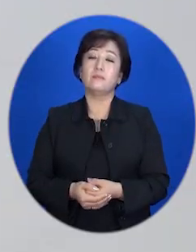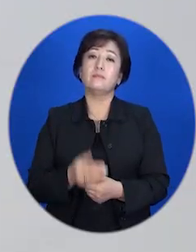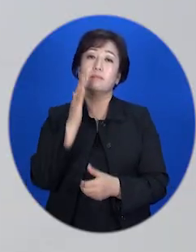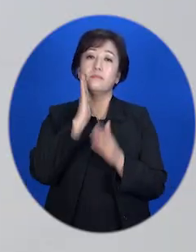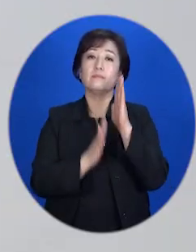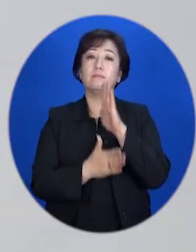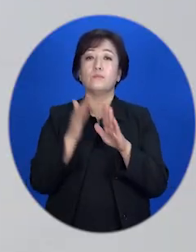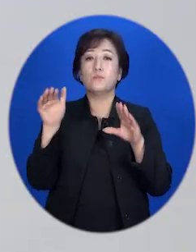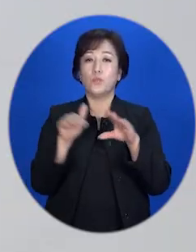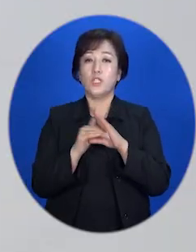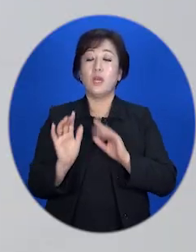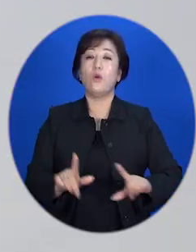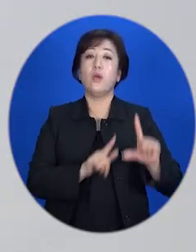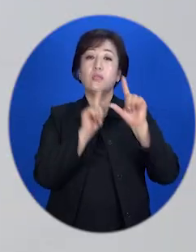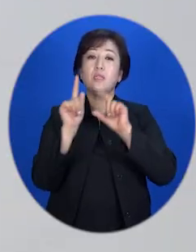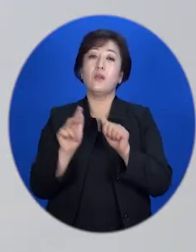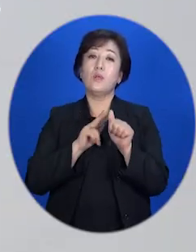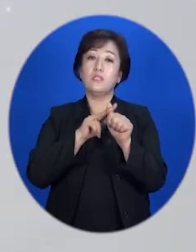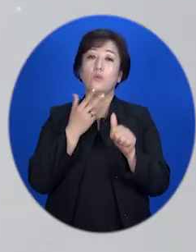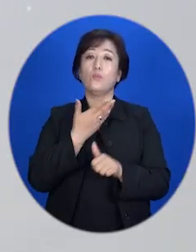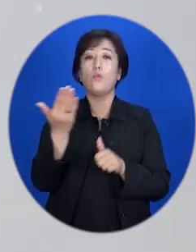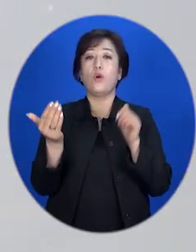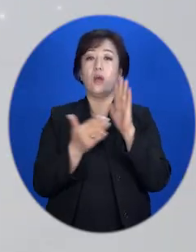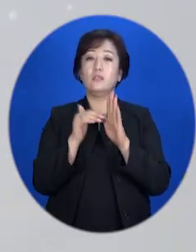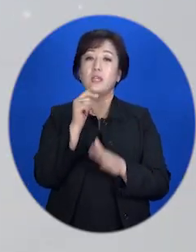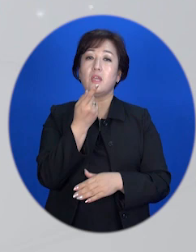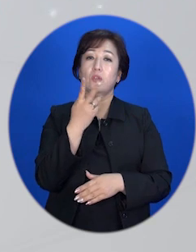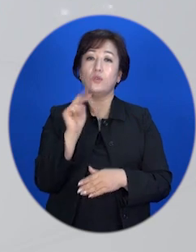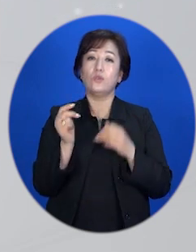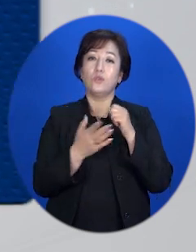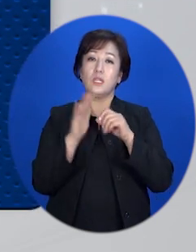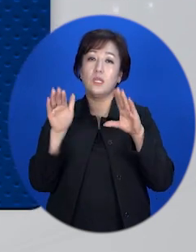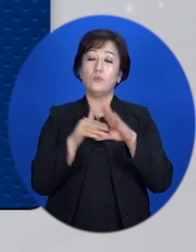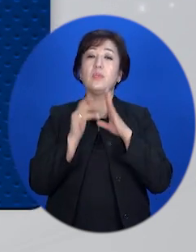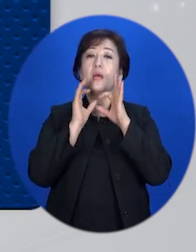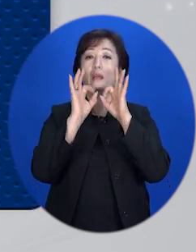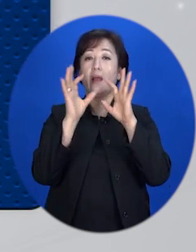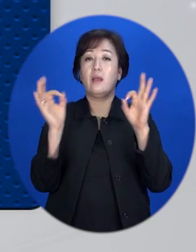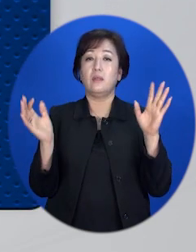울산의 문화와 생활 소식을 알려드리는 해우리 문화가 알림입니다.